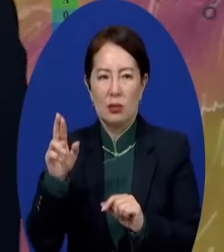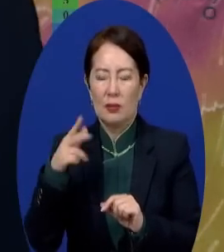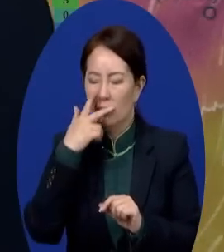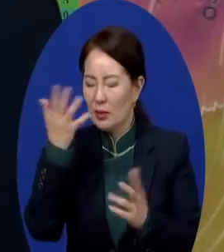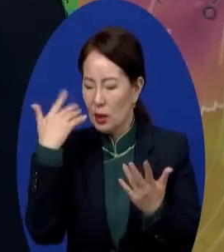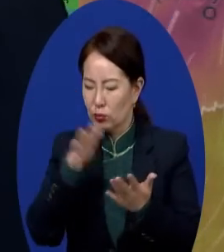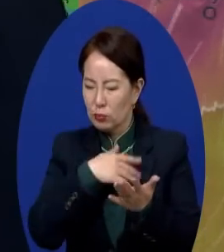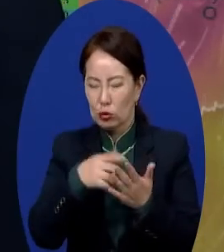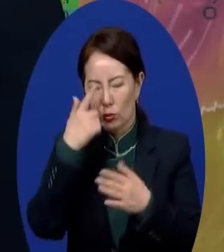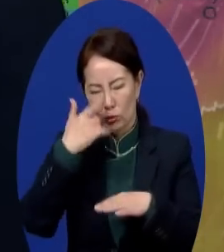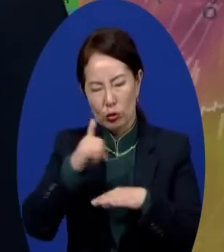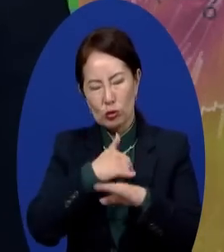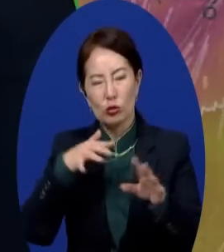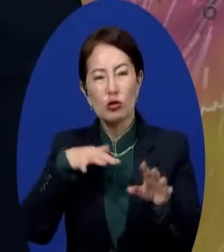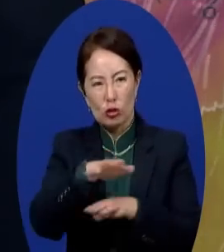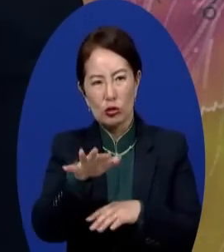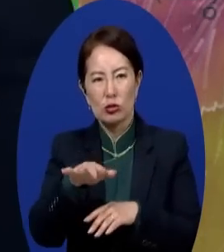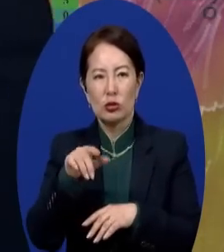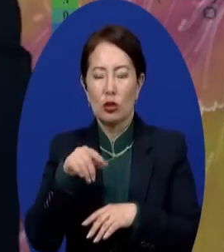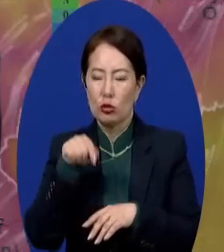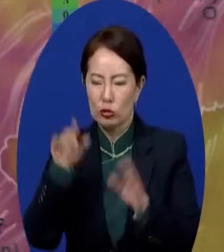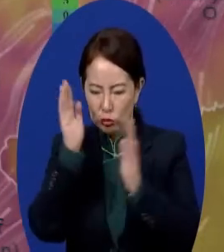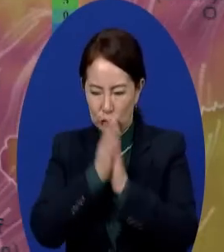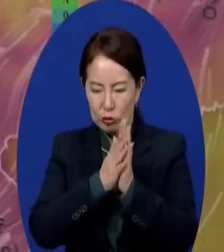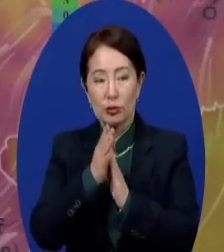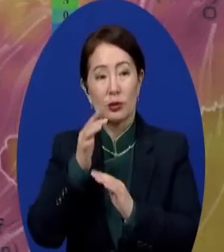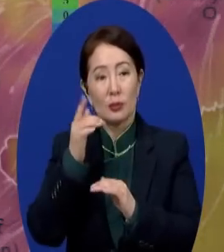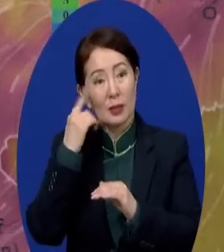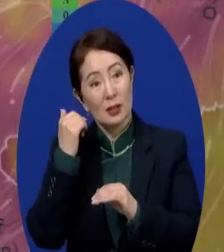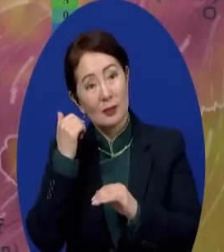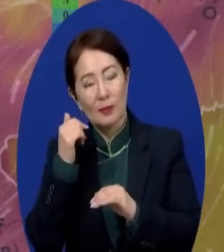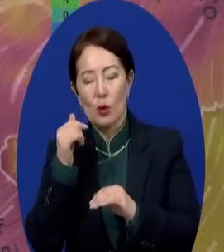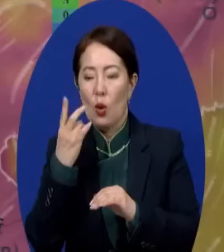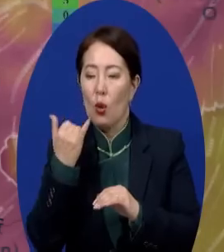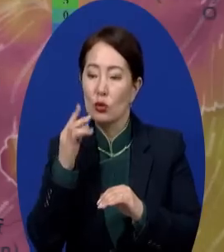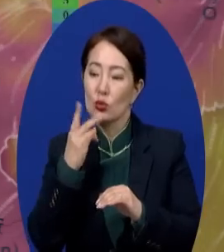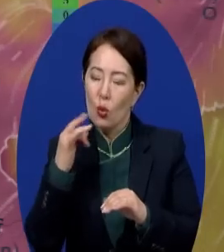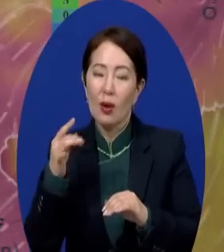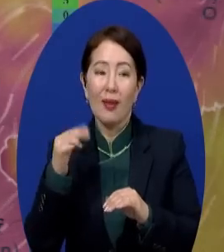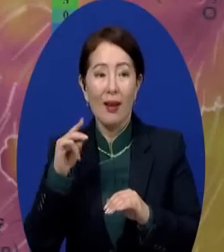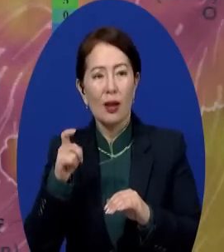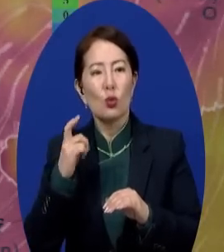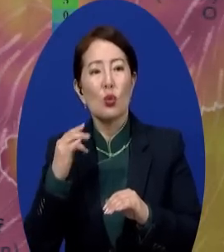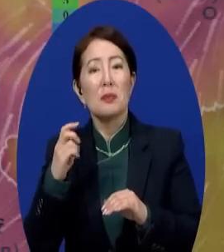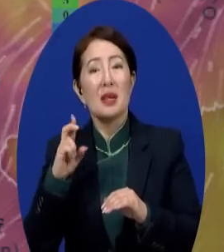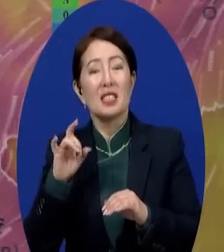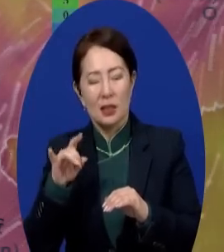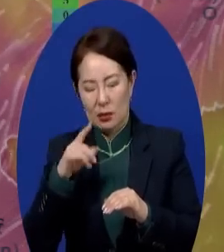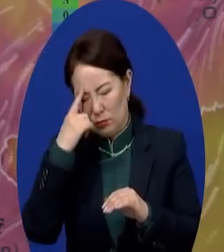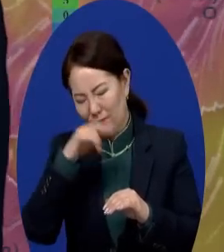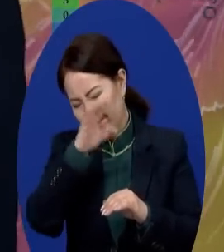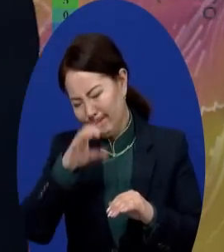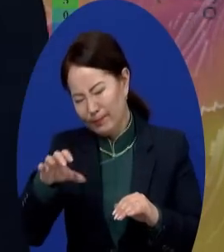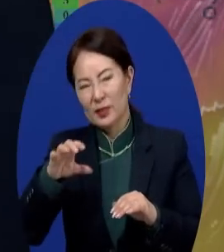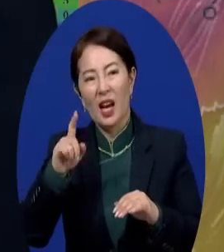нутгийг дайран өнгөрч байгаа. Өнөө шөнө болоод маргааш өдрийн хувьд бол ус нуурын болон дархтын хотгор завхан голын их хөрөн бэлчээр орчим Монгол Алтайн уулархаг нутаг